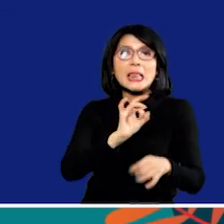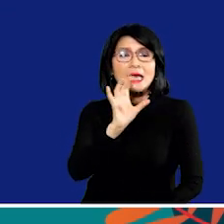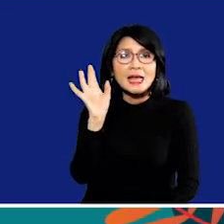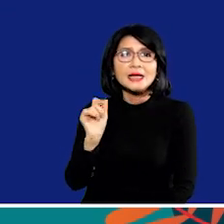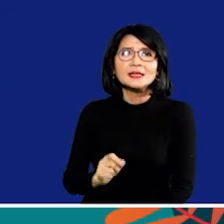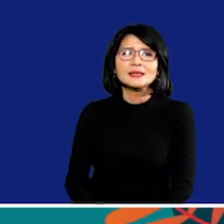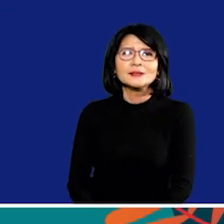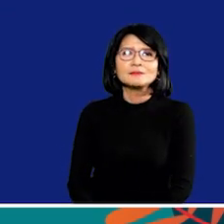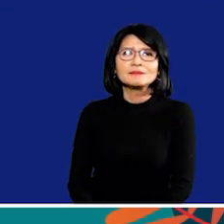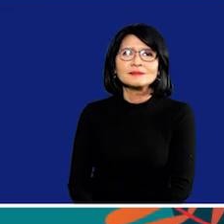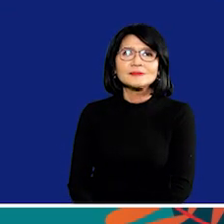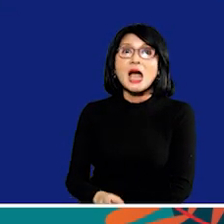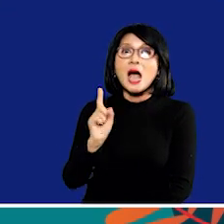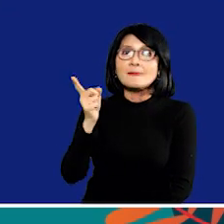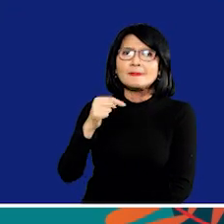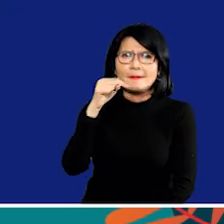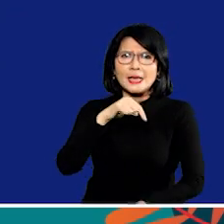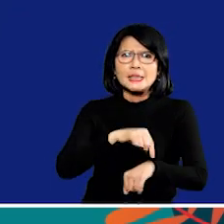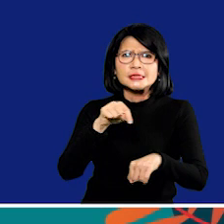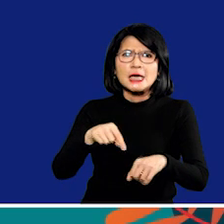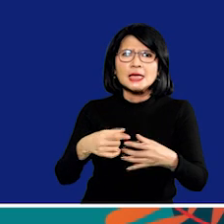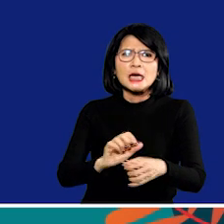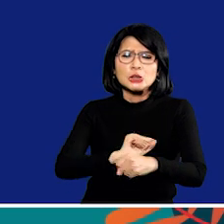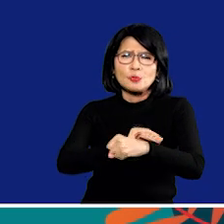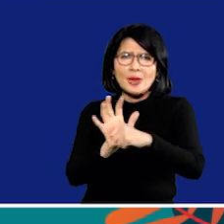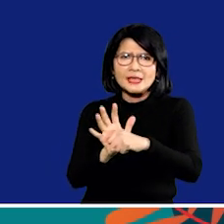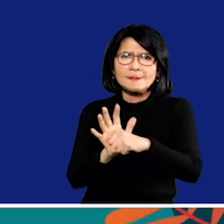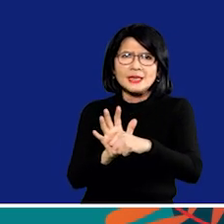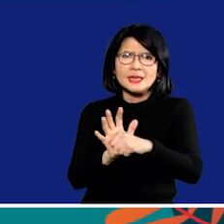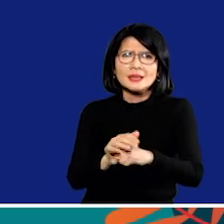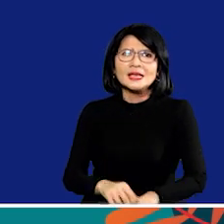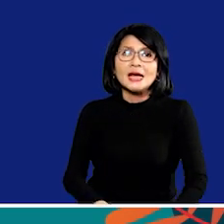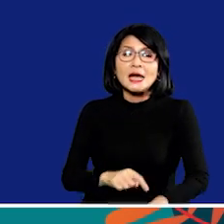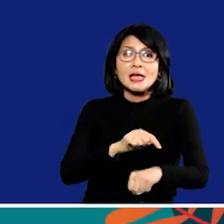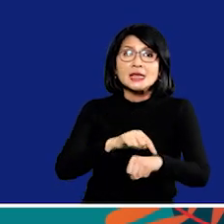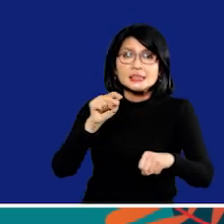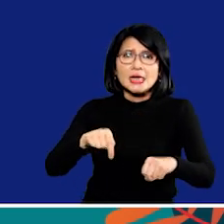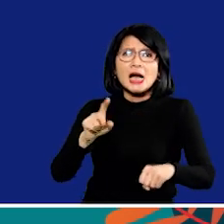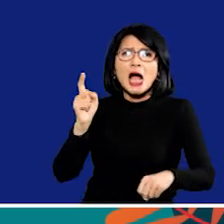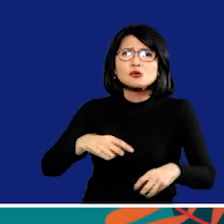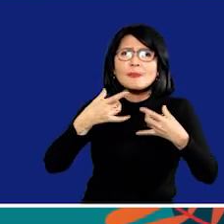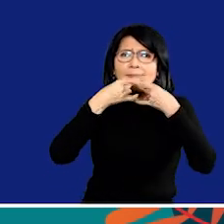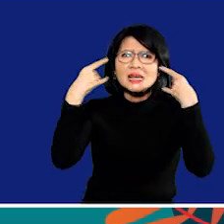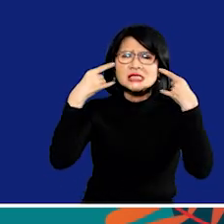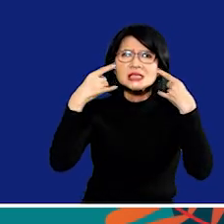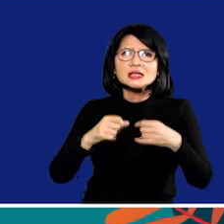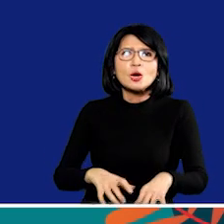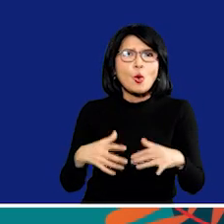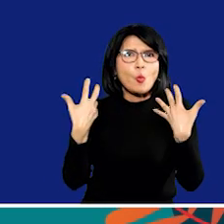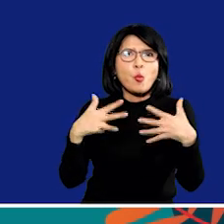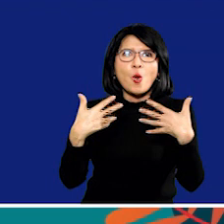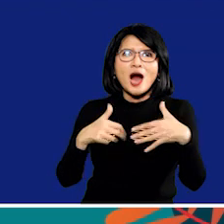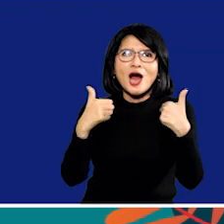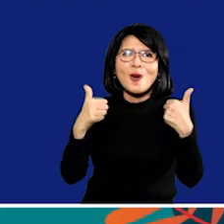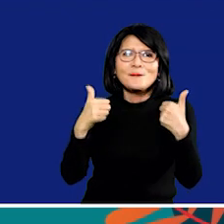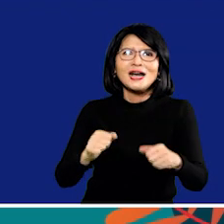lain. Karena sekarang kan terdapat pandemi, jadi sekarang kita harus memakai masker.